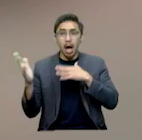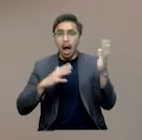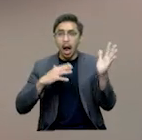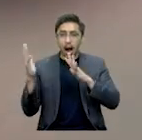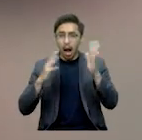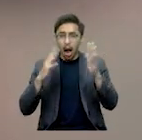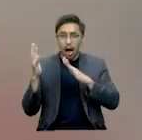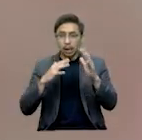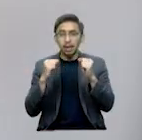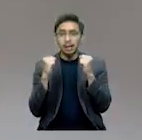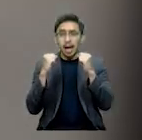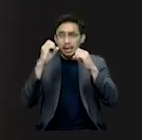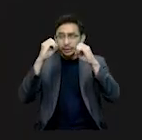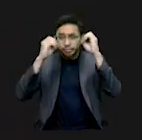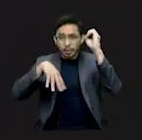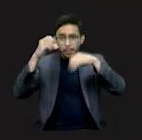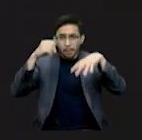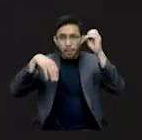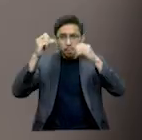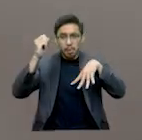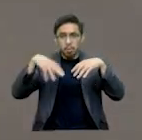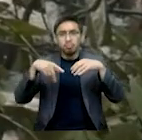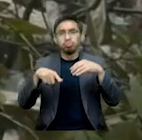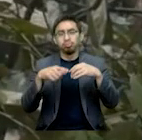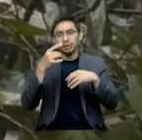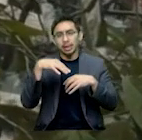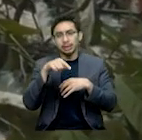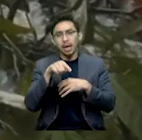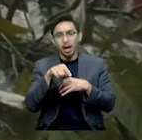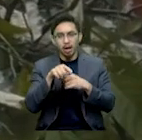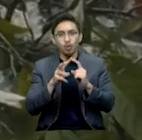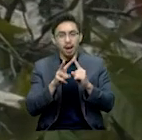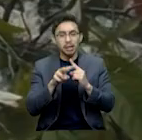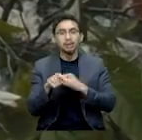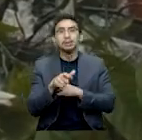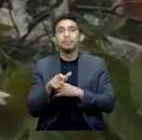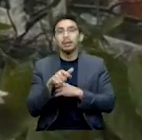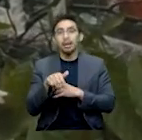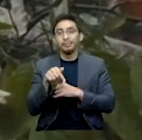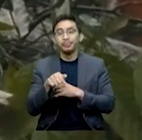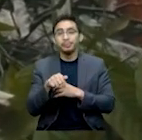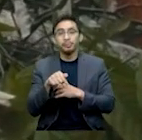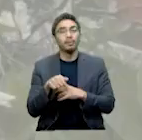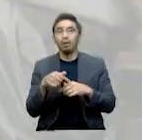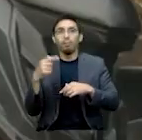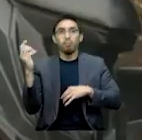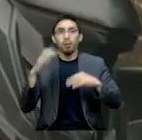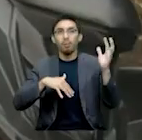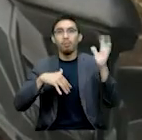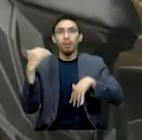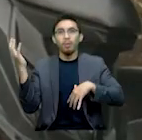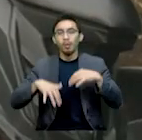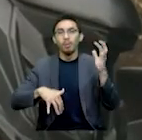Sabtu sore menerjang 12 desa di 5 kecamatan. Angin kencang membuat sejumlah pohon tumbang menimpa rumah warga.